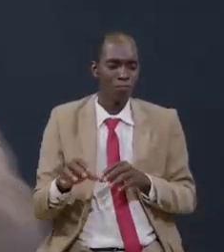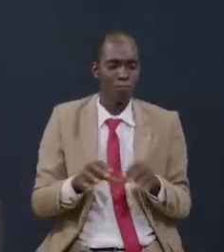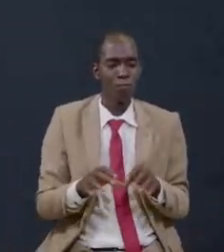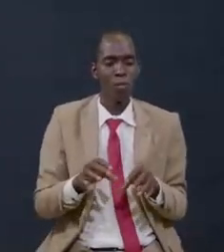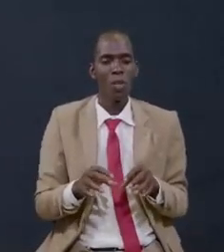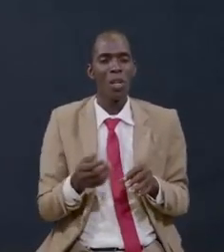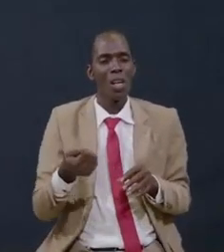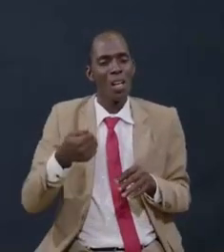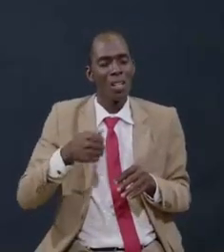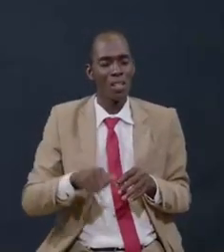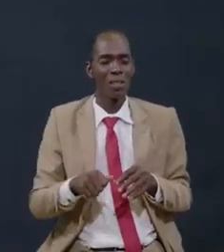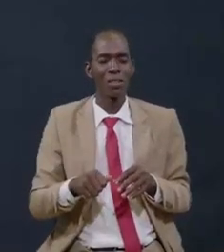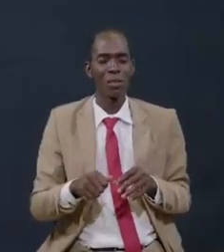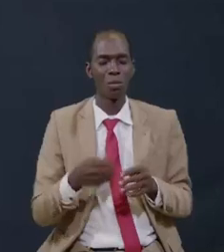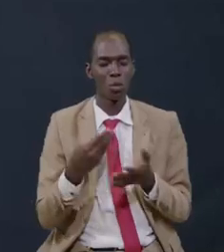peux payer.